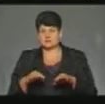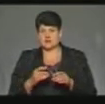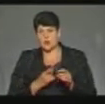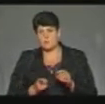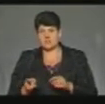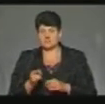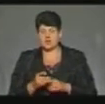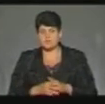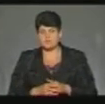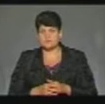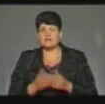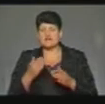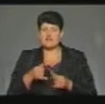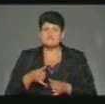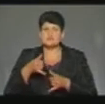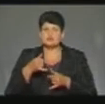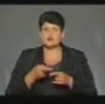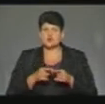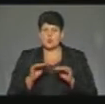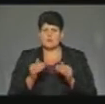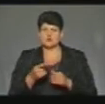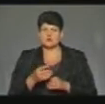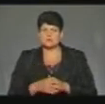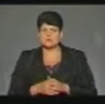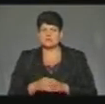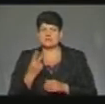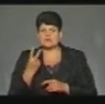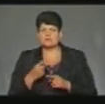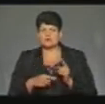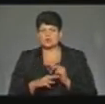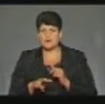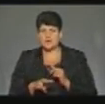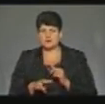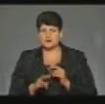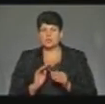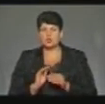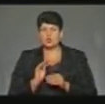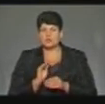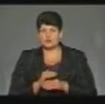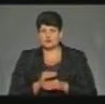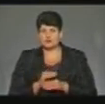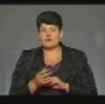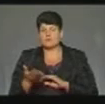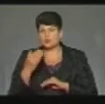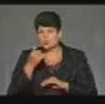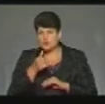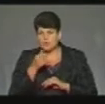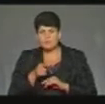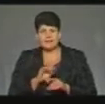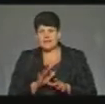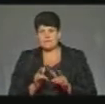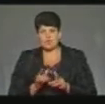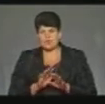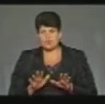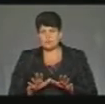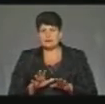об'їжджає. Яка висота цього обмежувача? 2,5 метри. Додатково, минулого року ми його не погоджували, тому